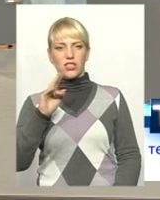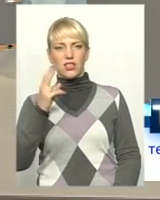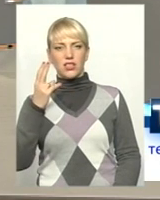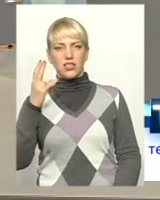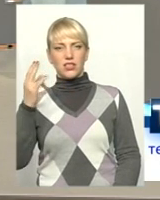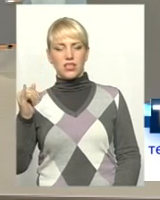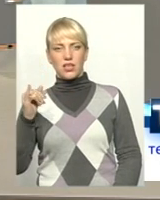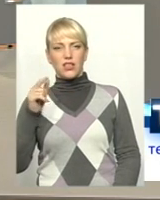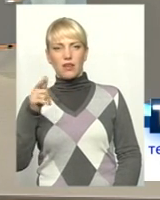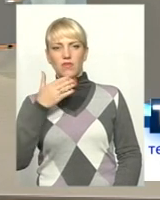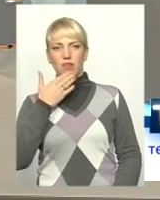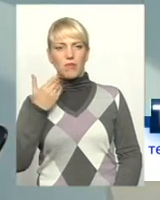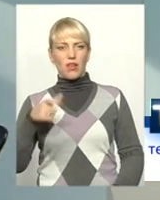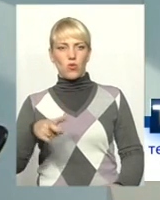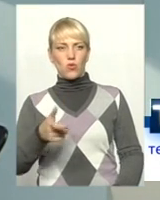чому.